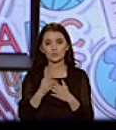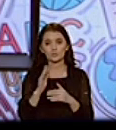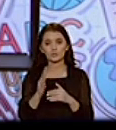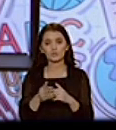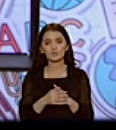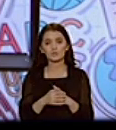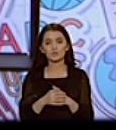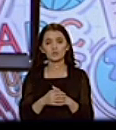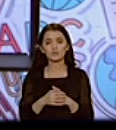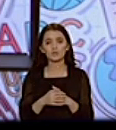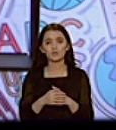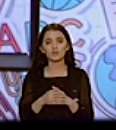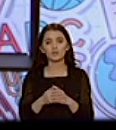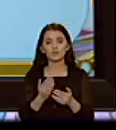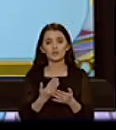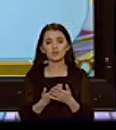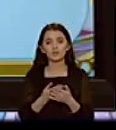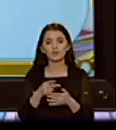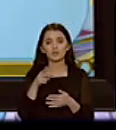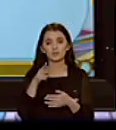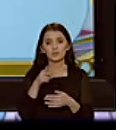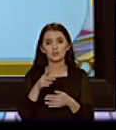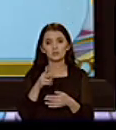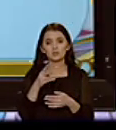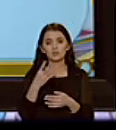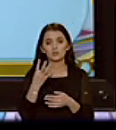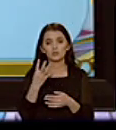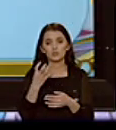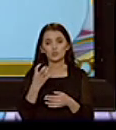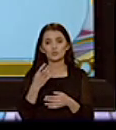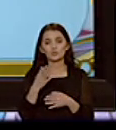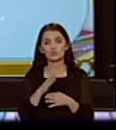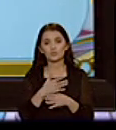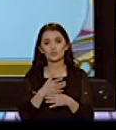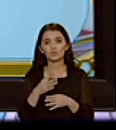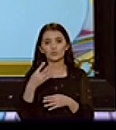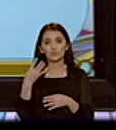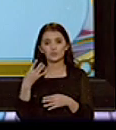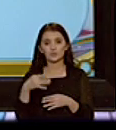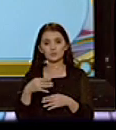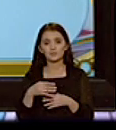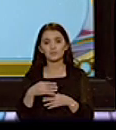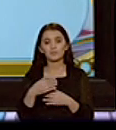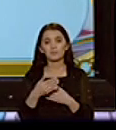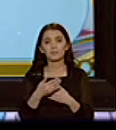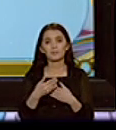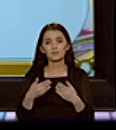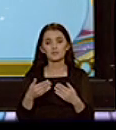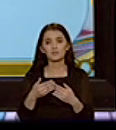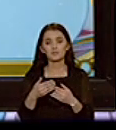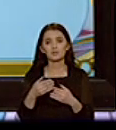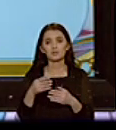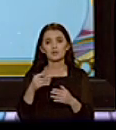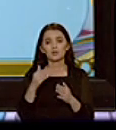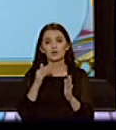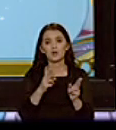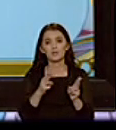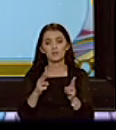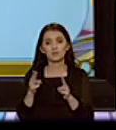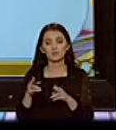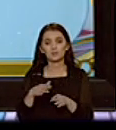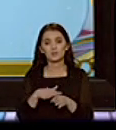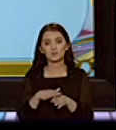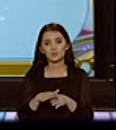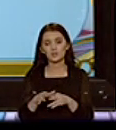chiqamiz. Ya'ni 2400 bo'lu 40. Biz ushbu amalni